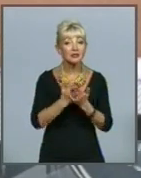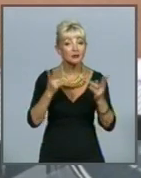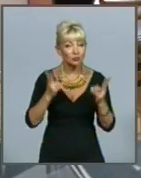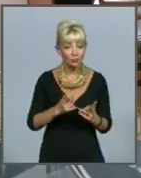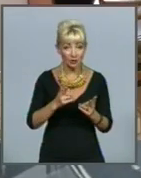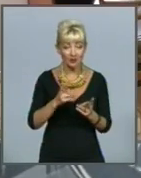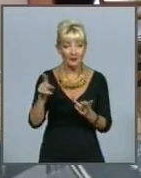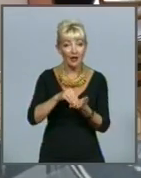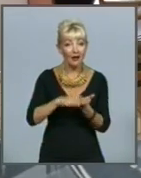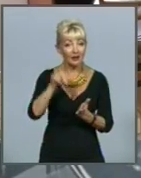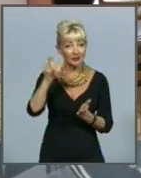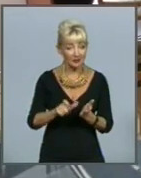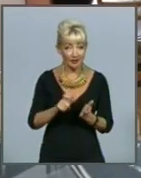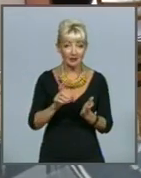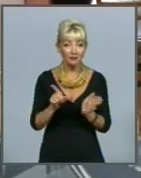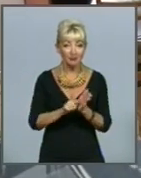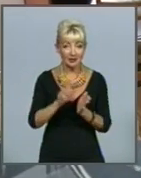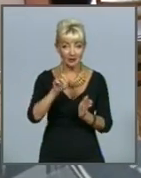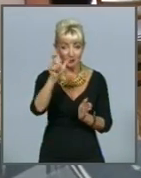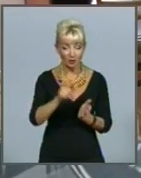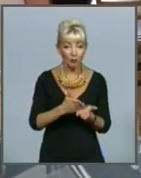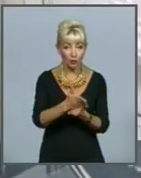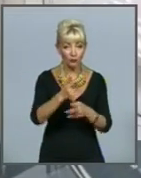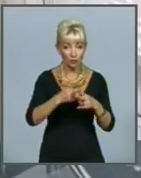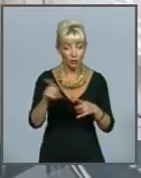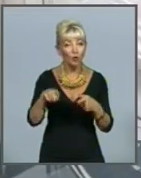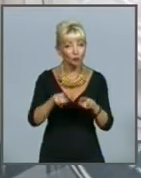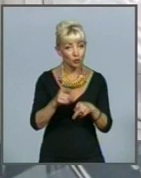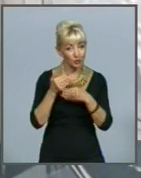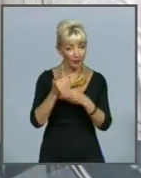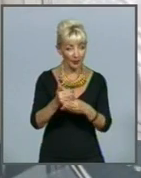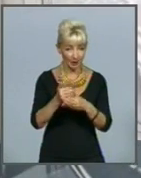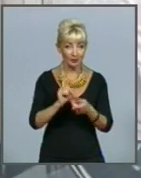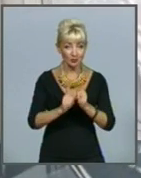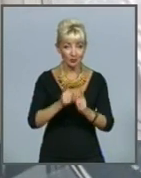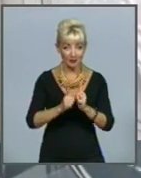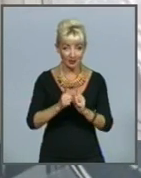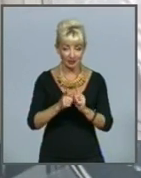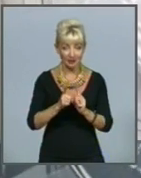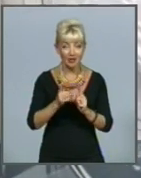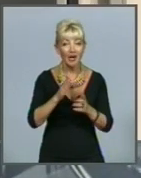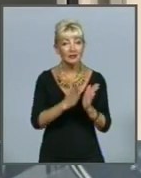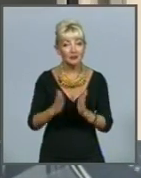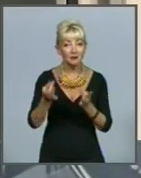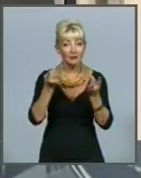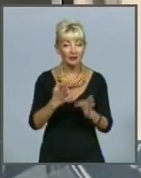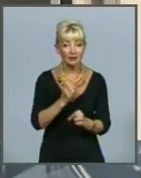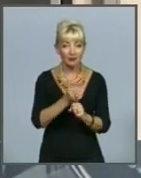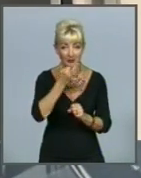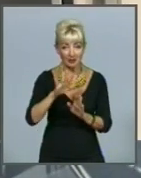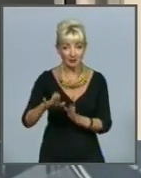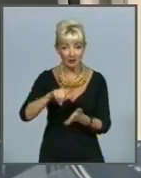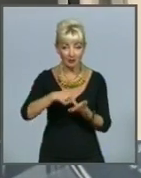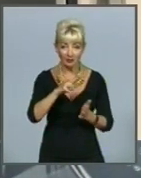з пацієнтом до профільного лікаря. І їм теж допомагає сурдоперекладач. Система проста у роботі, констатує заступник міського голови з питань